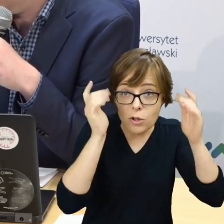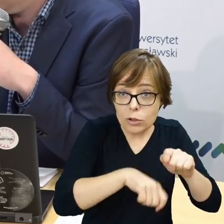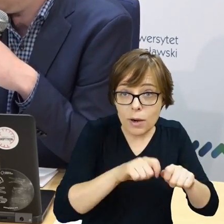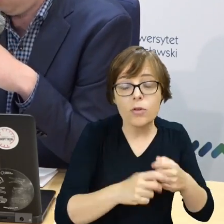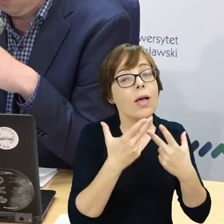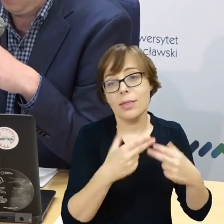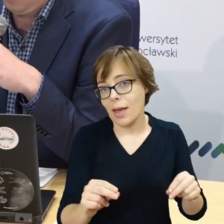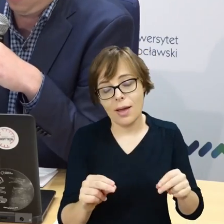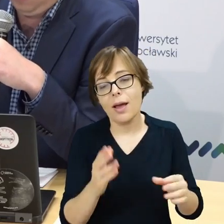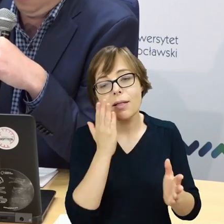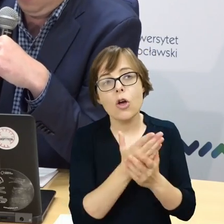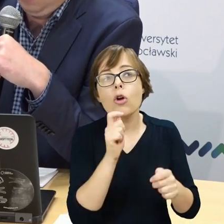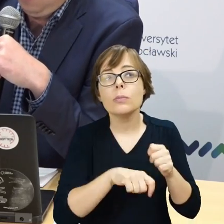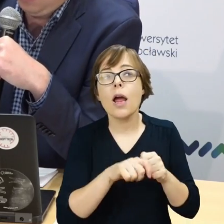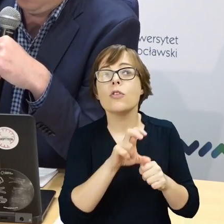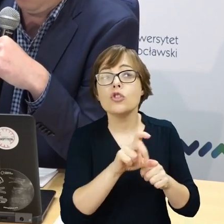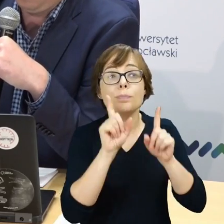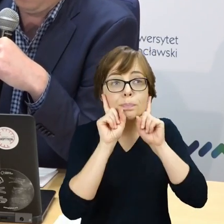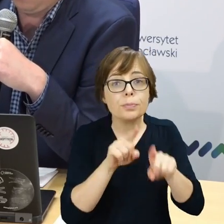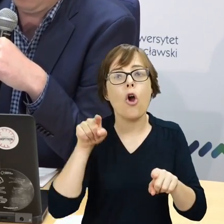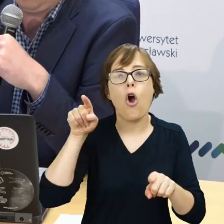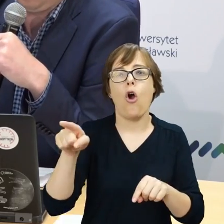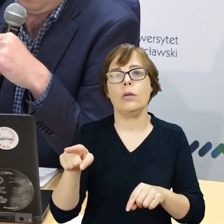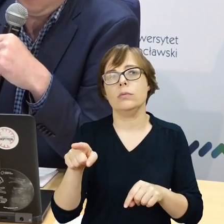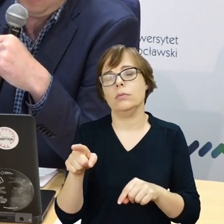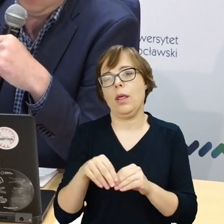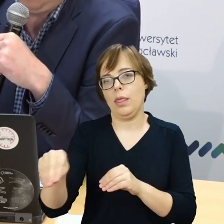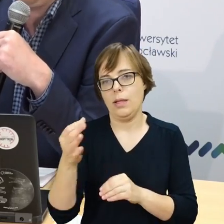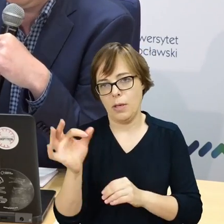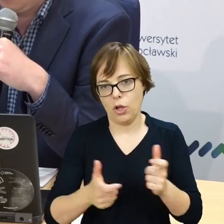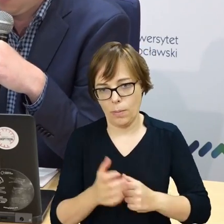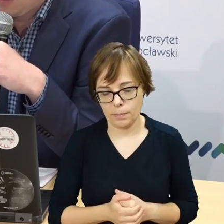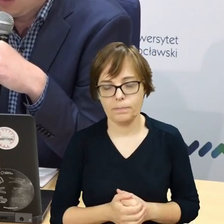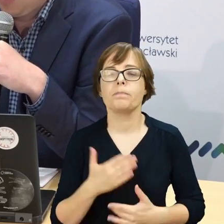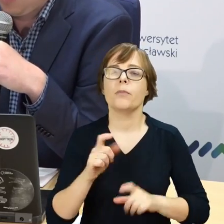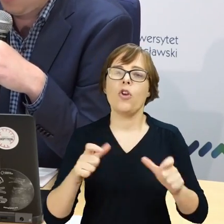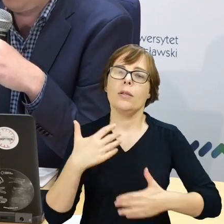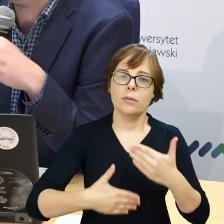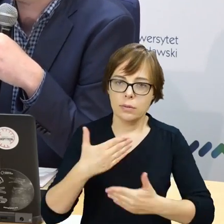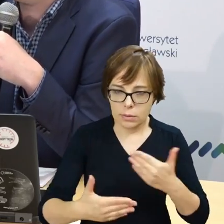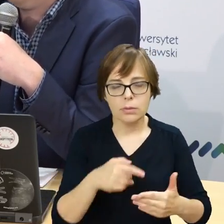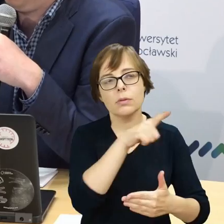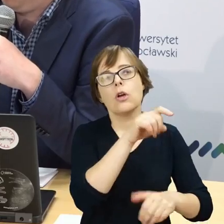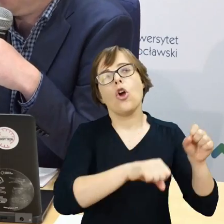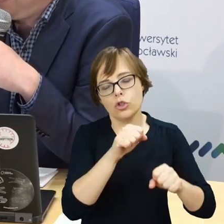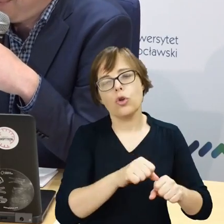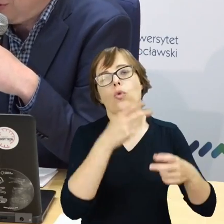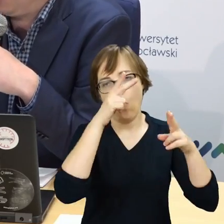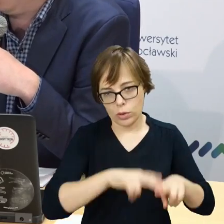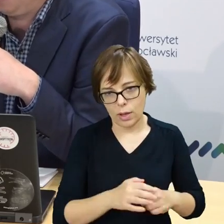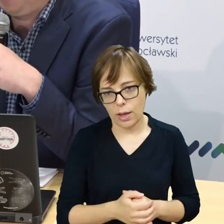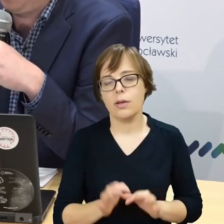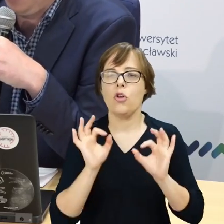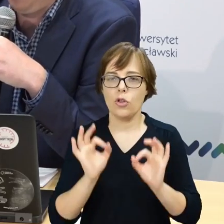czy doszło do bezczynności. Mija czas, Wojewódzki Sąd Administracyjny uwzględnia naszą skargę na bezczynność, sprawa trafia